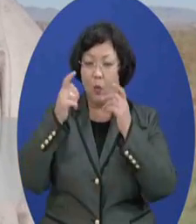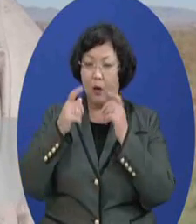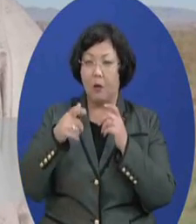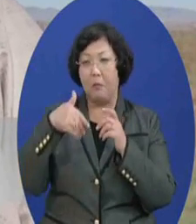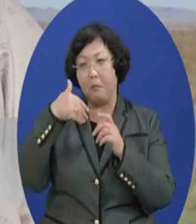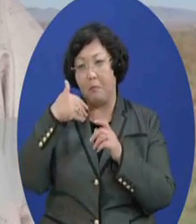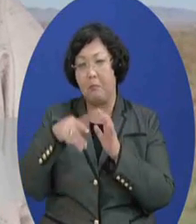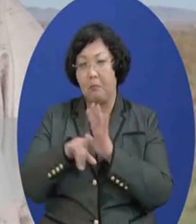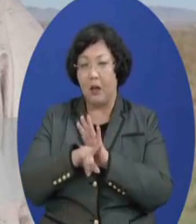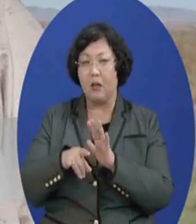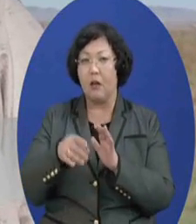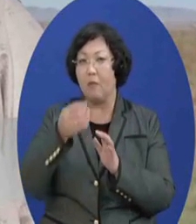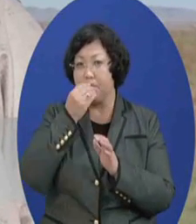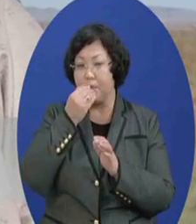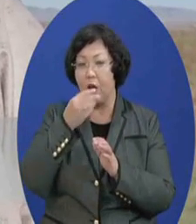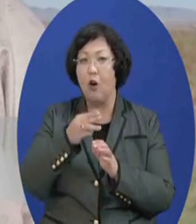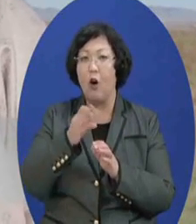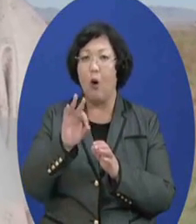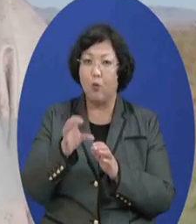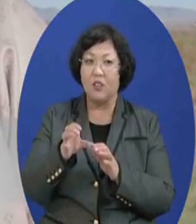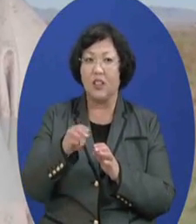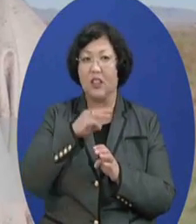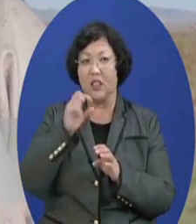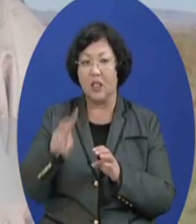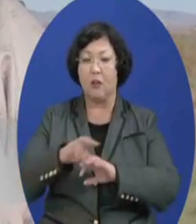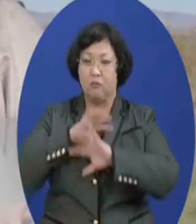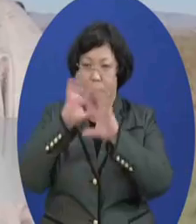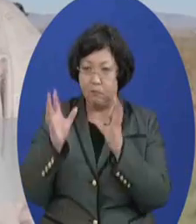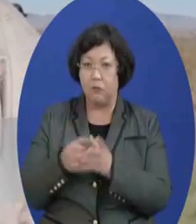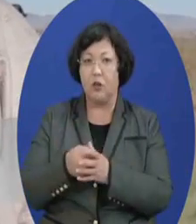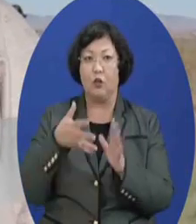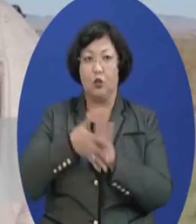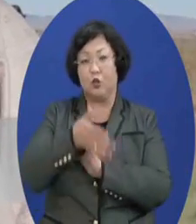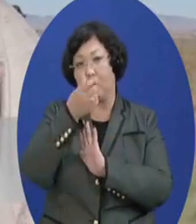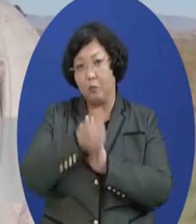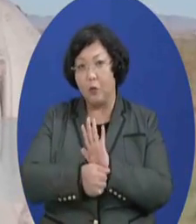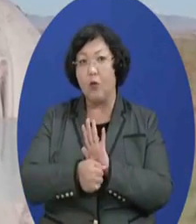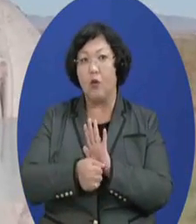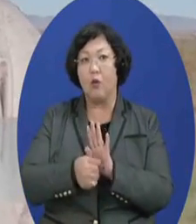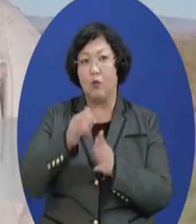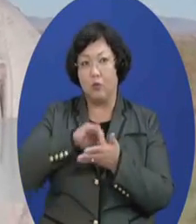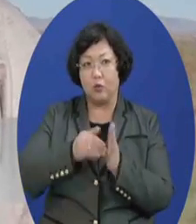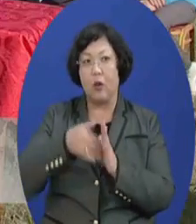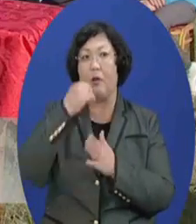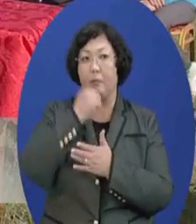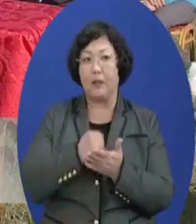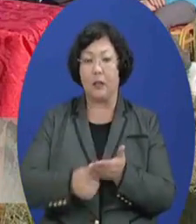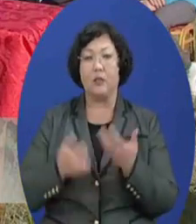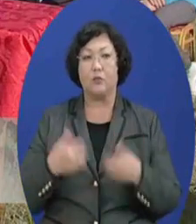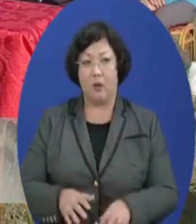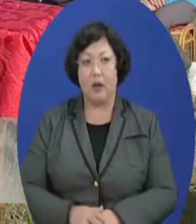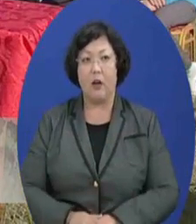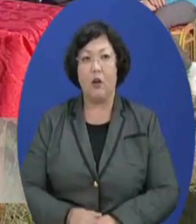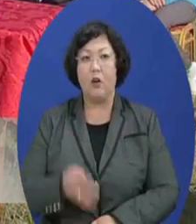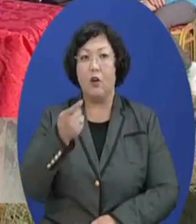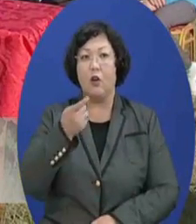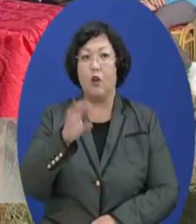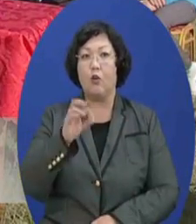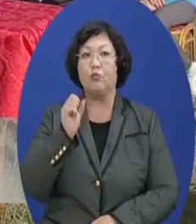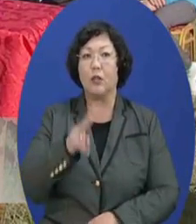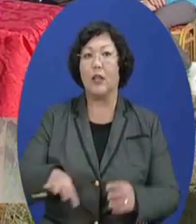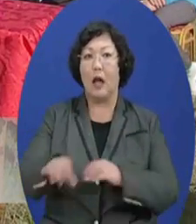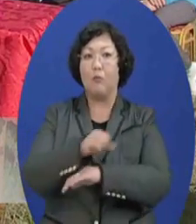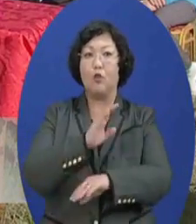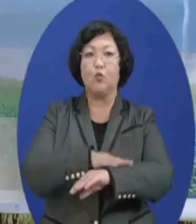тижэл үүс тижэл гэдэг энэ бүгдэн дээр нь бид нар сая одоо төсвийн татгалаар мөнгө батлсан байна. Мөн Хөвсгөл аймгийн